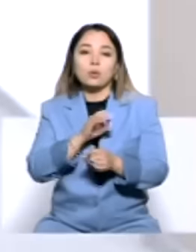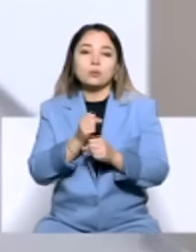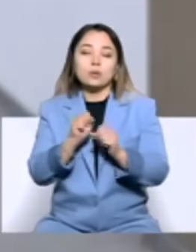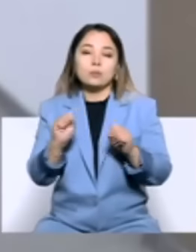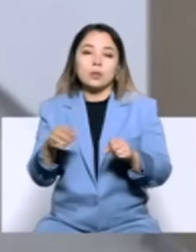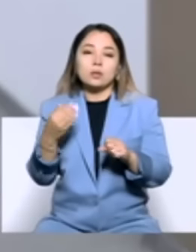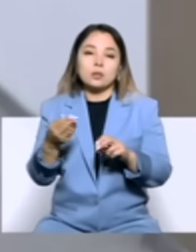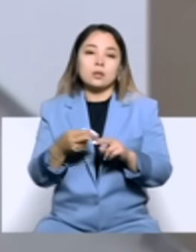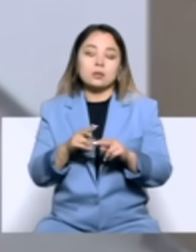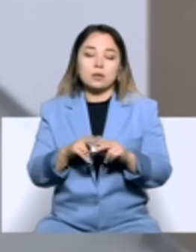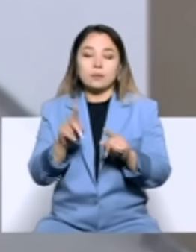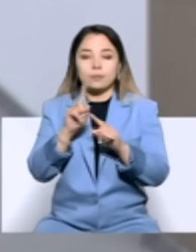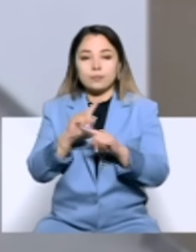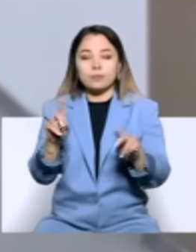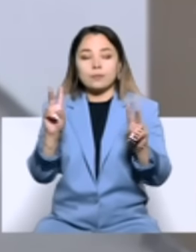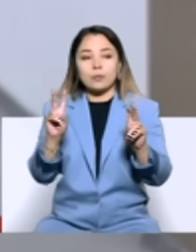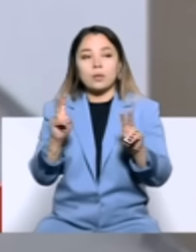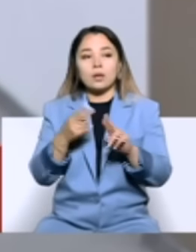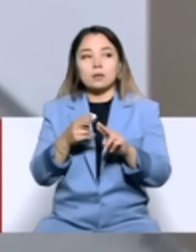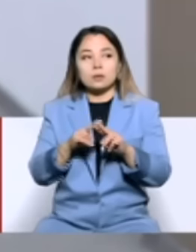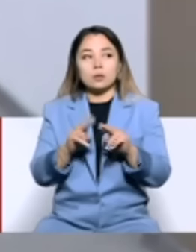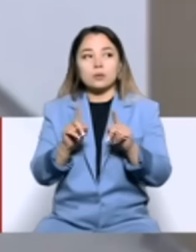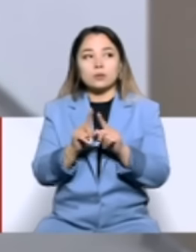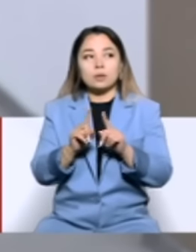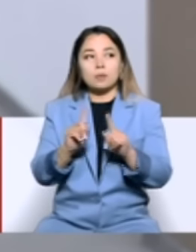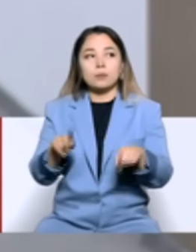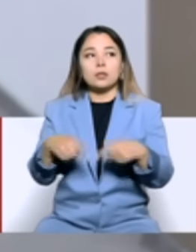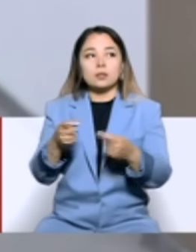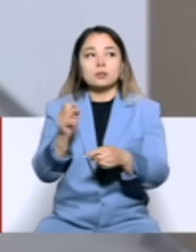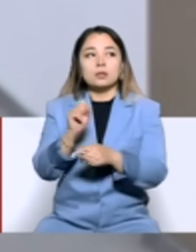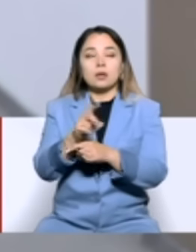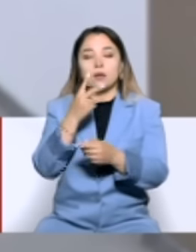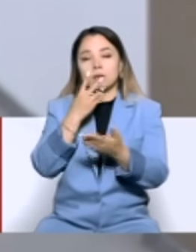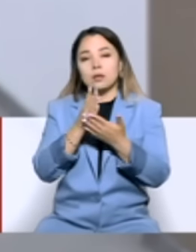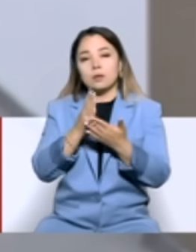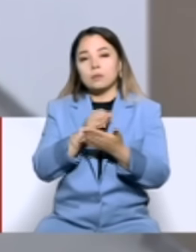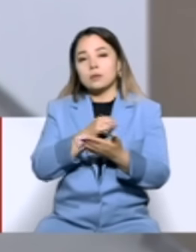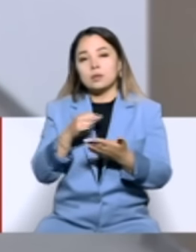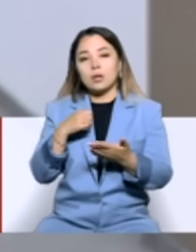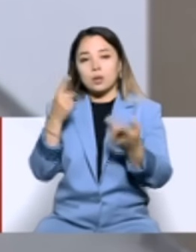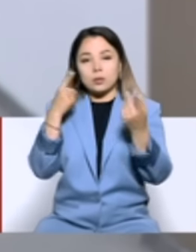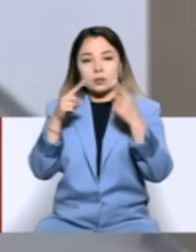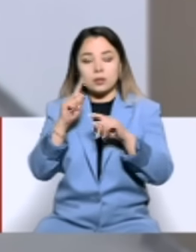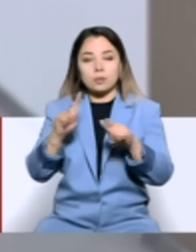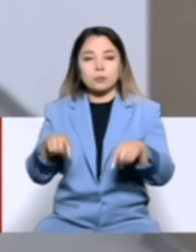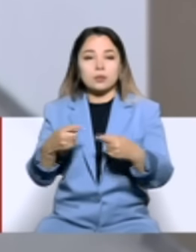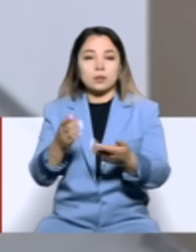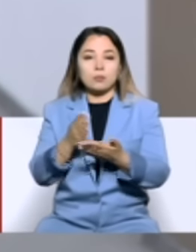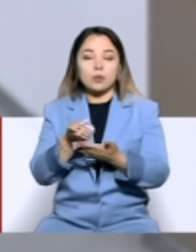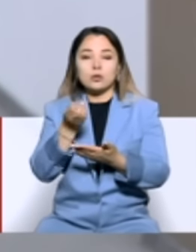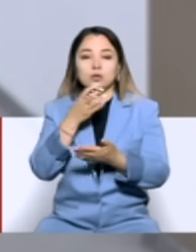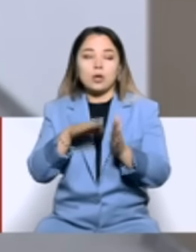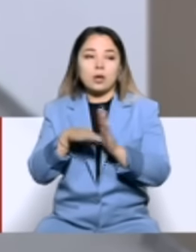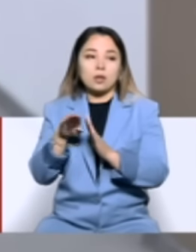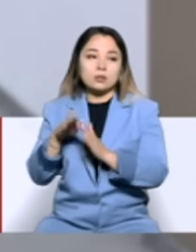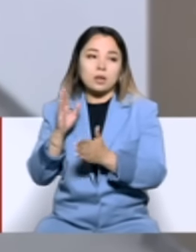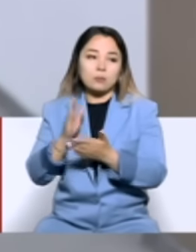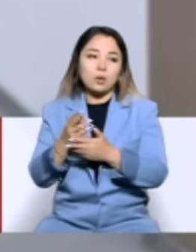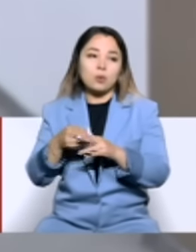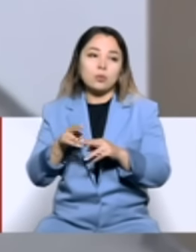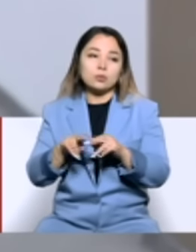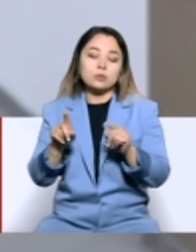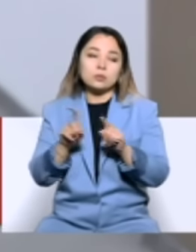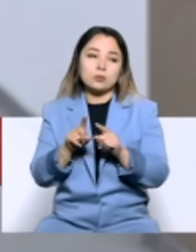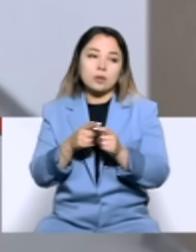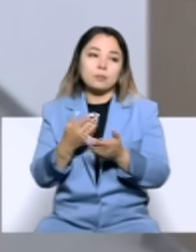ма? Креативті дағды деген не? Ол сен бір берген тапсырмаға қарап, өз идеяңды беру, жақсарту, иә? Оны